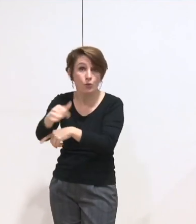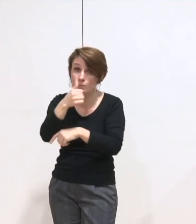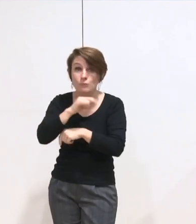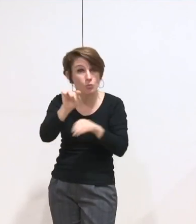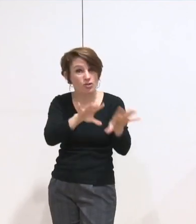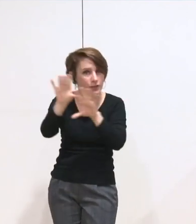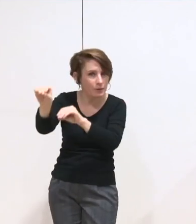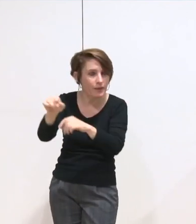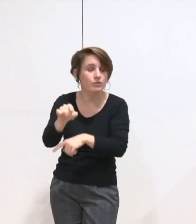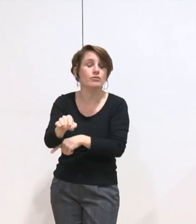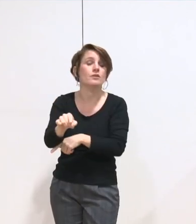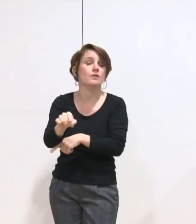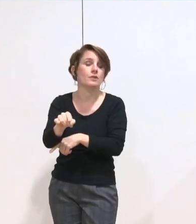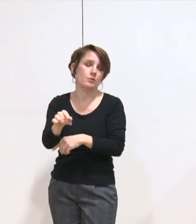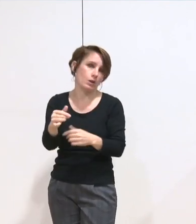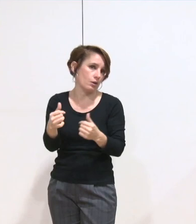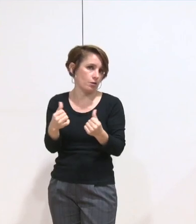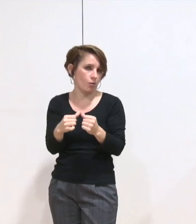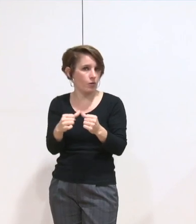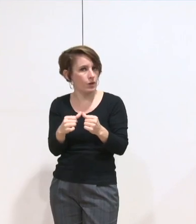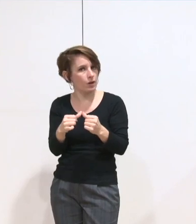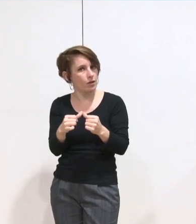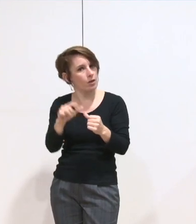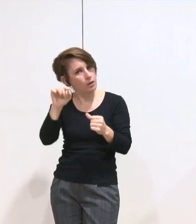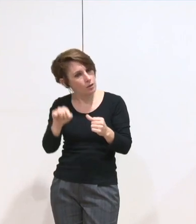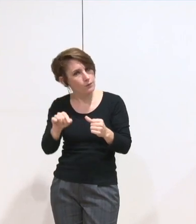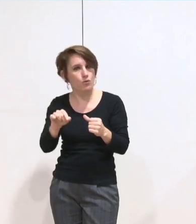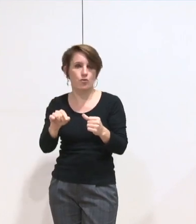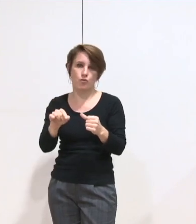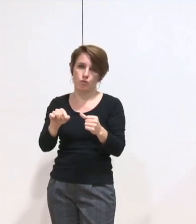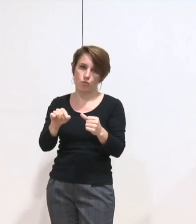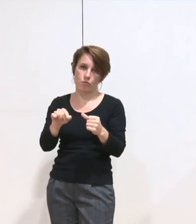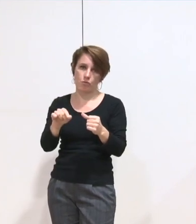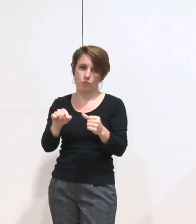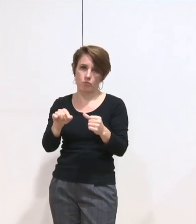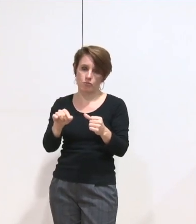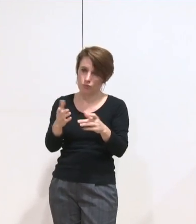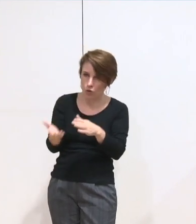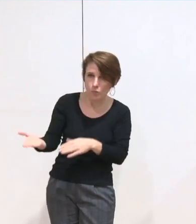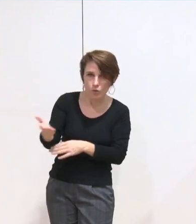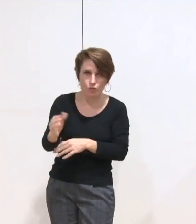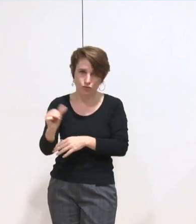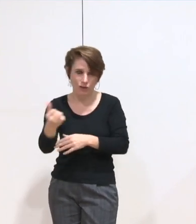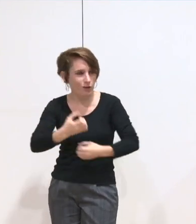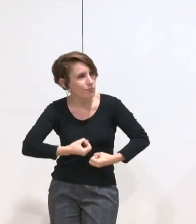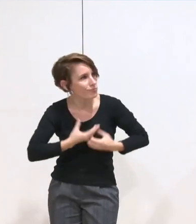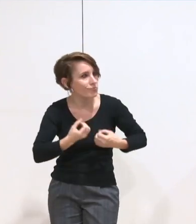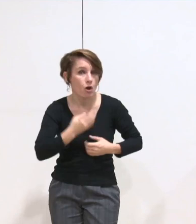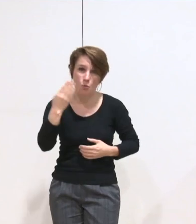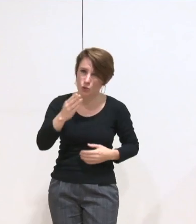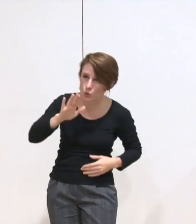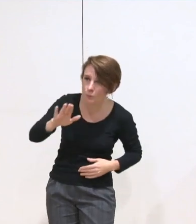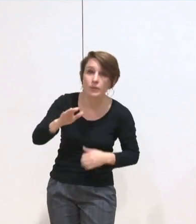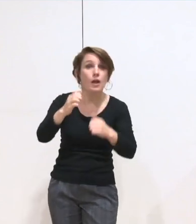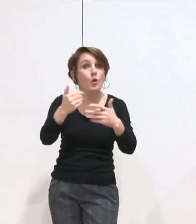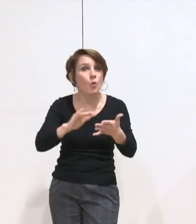déménagement puisse avoir un cadre où ils font part de façon la plus précise possible de leurs besoins en termes de mètres carrés,